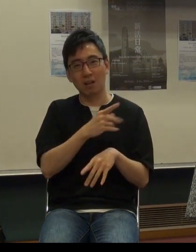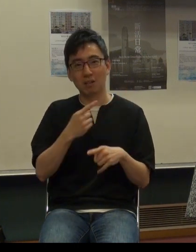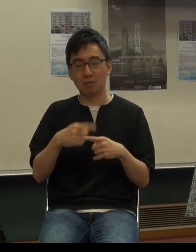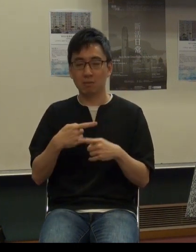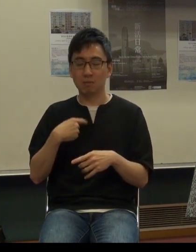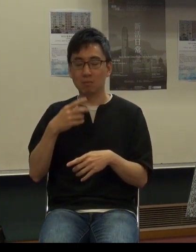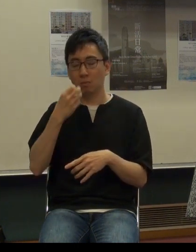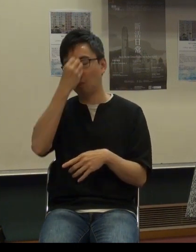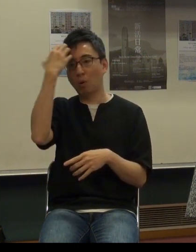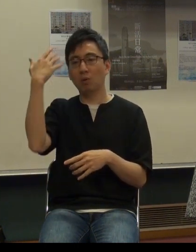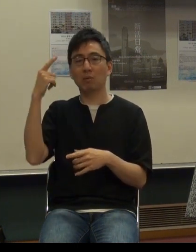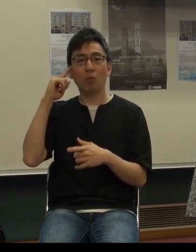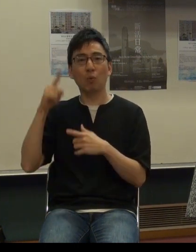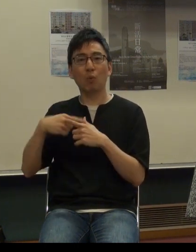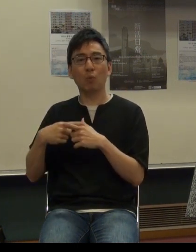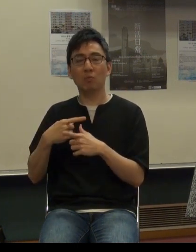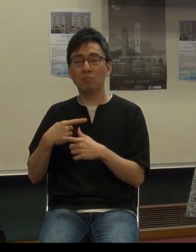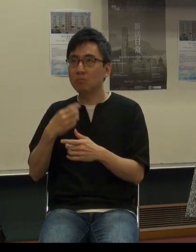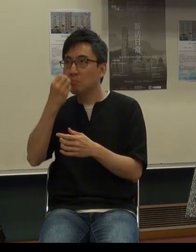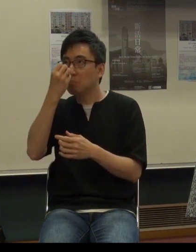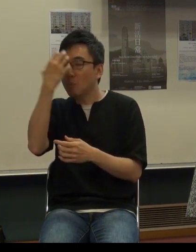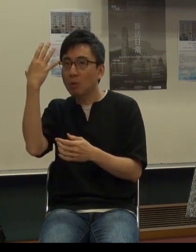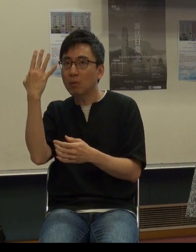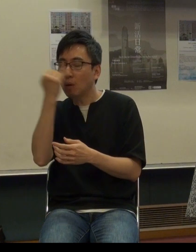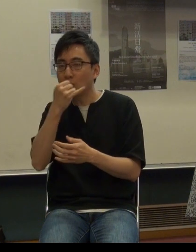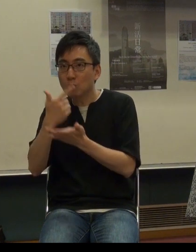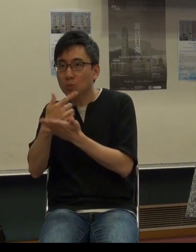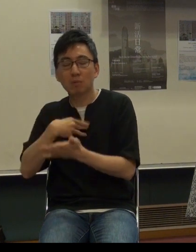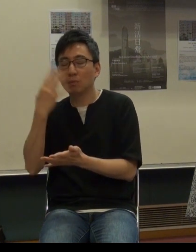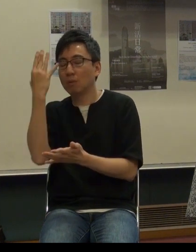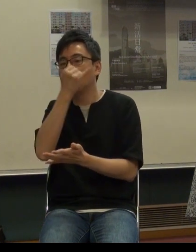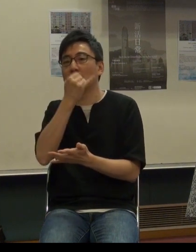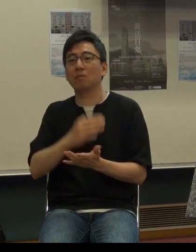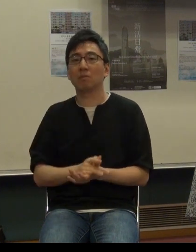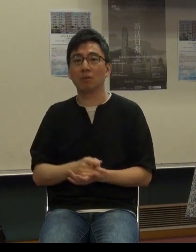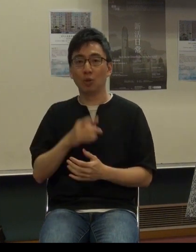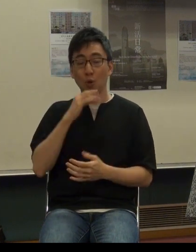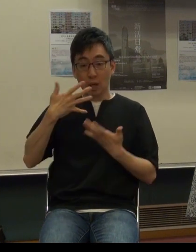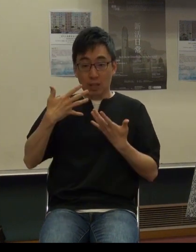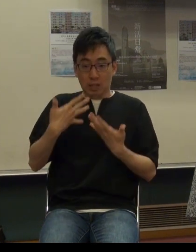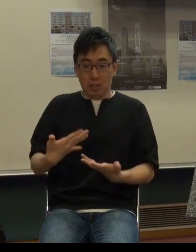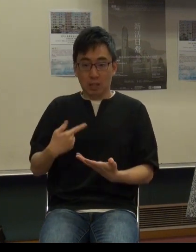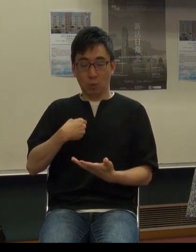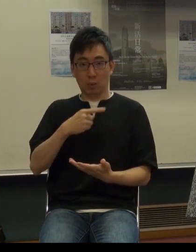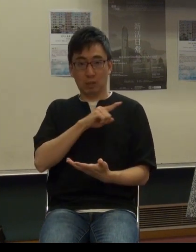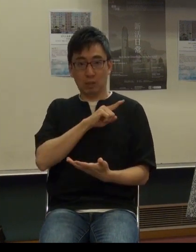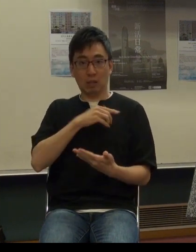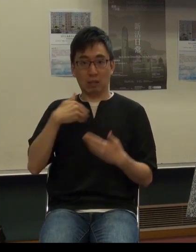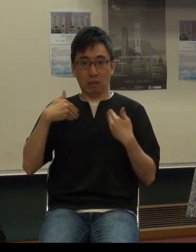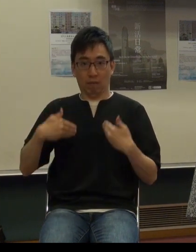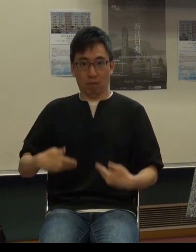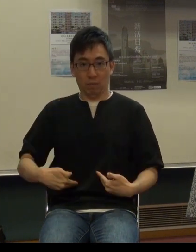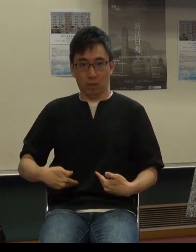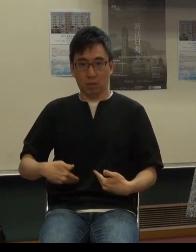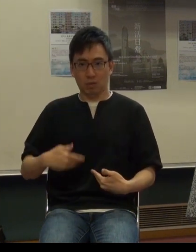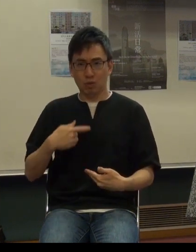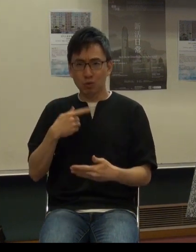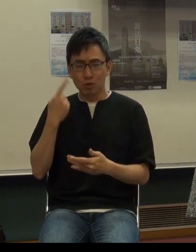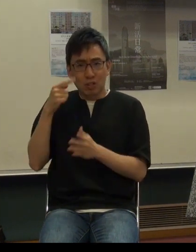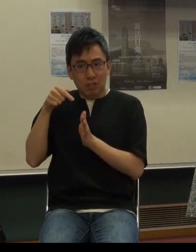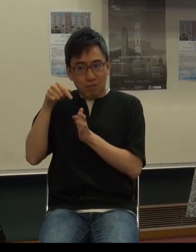係遺忘咗佢嗰個緊要性啊。咁但係咧，如果我哋喺我哋自己呢一代都唔去理